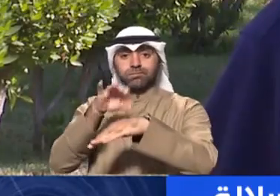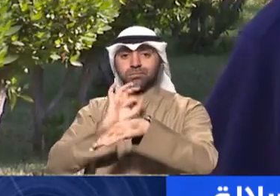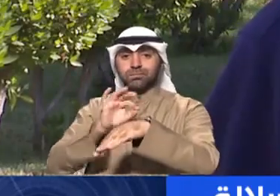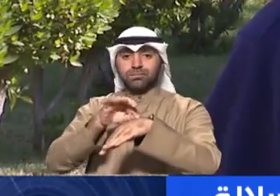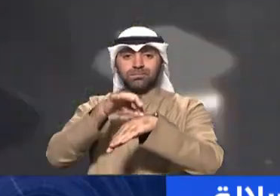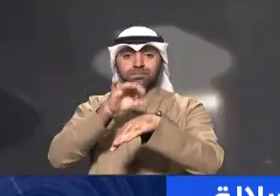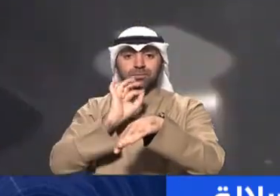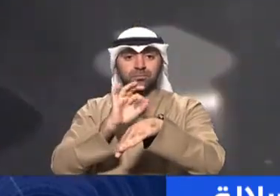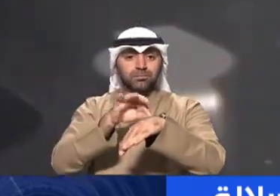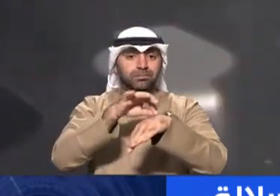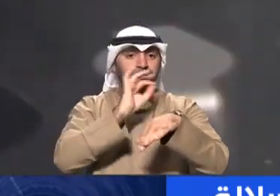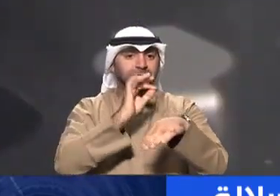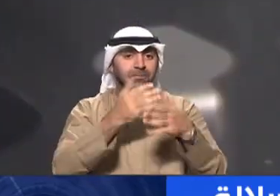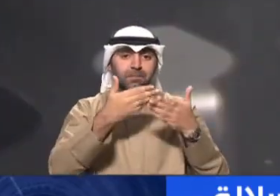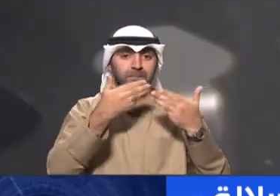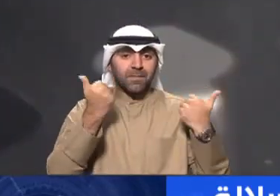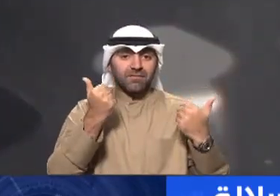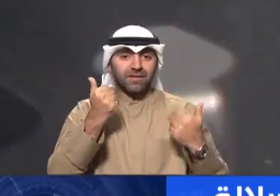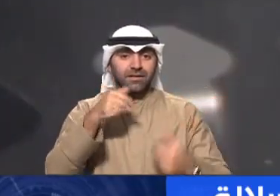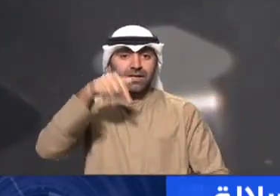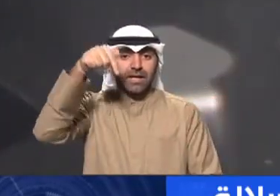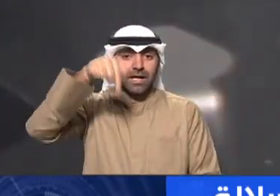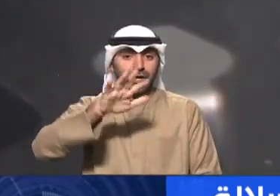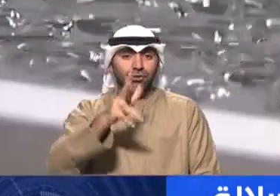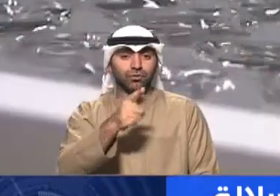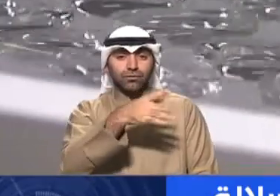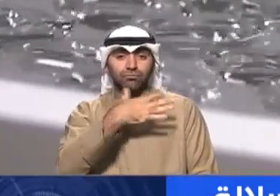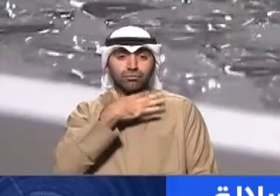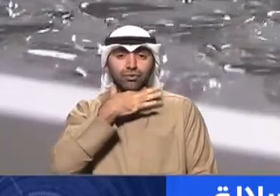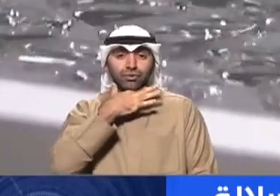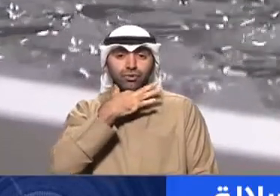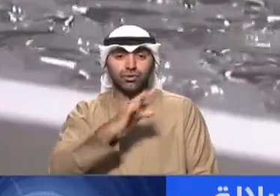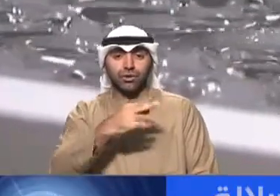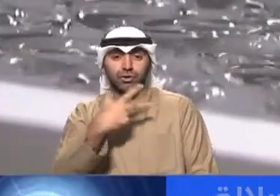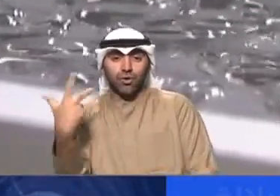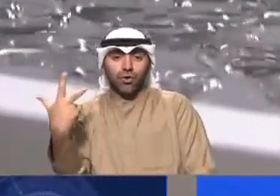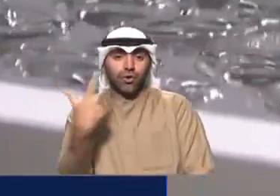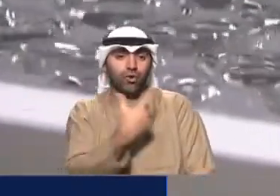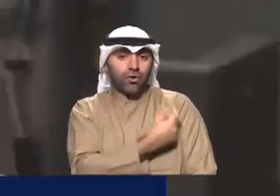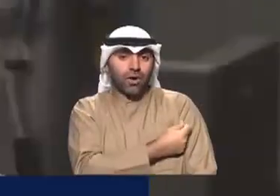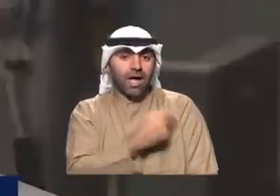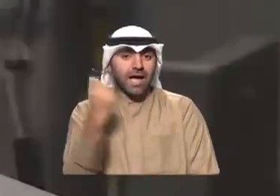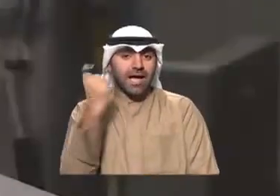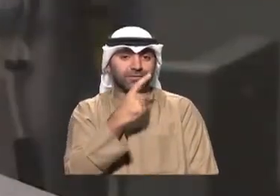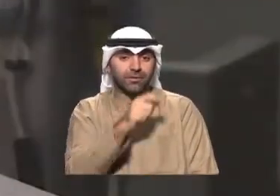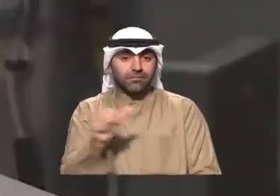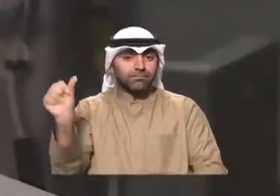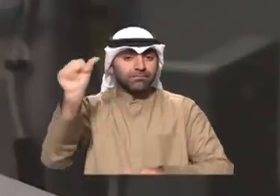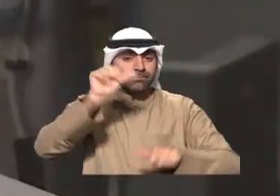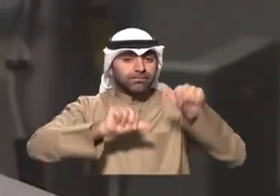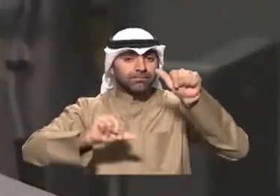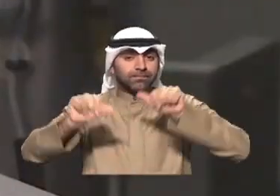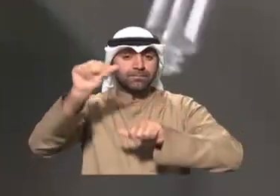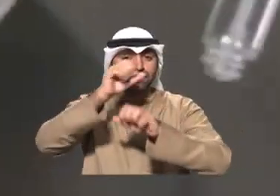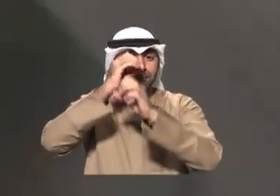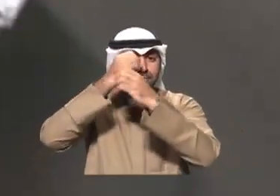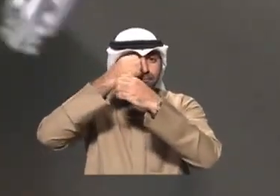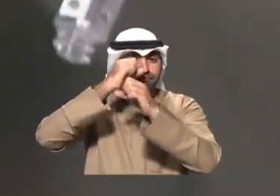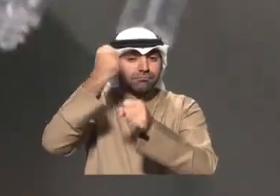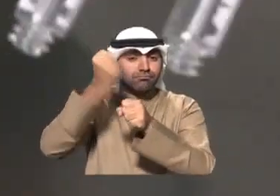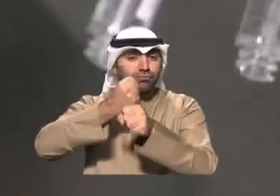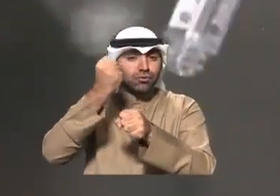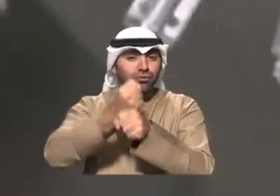يكشف السلالات. التقنيات المستخدمة في اللقاحات قابلة للتطوير والتغيير. الدراسات العلمية المؤكدة